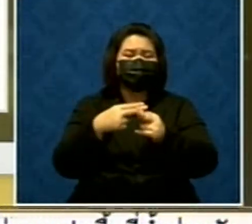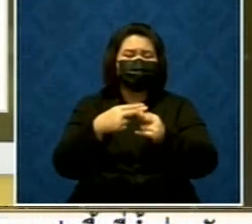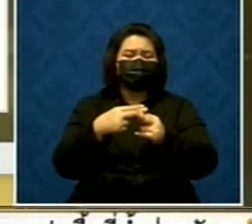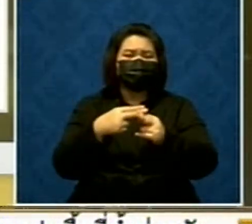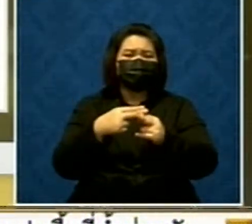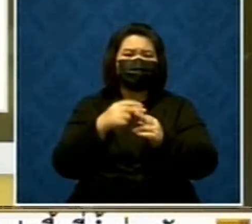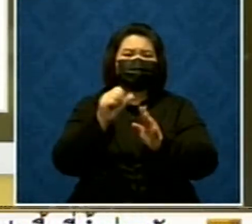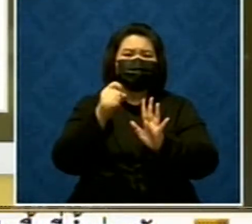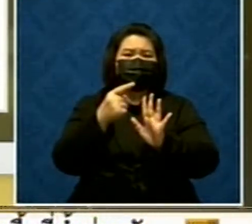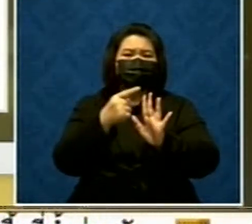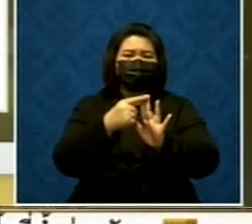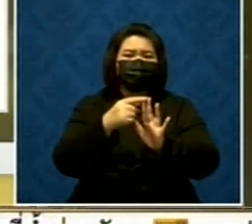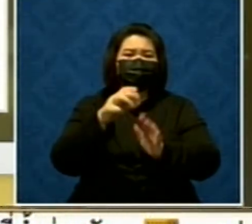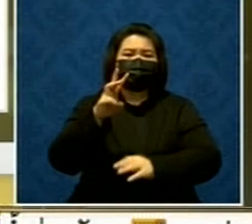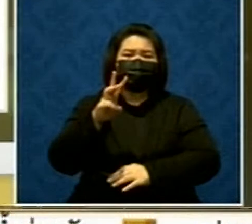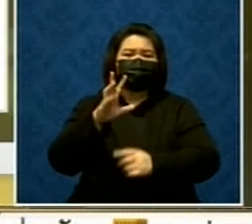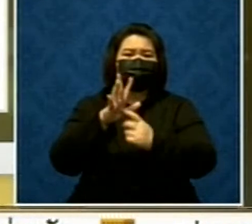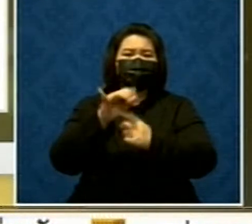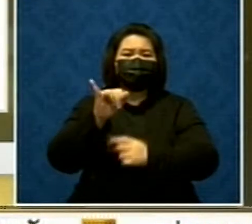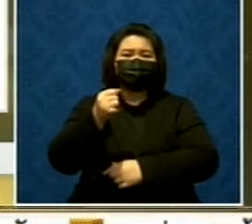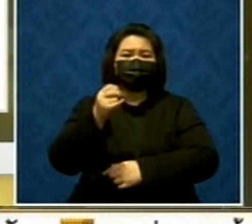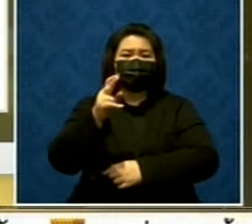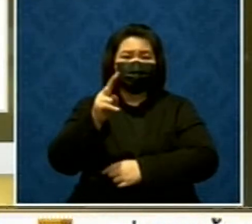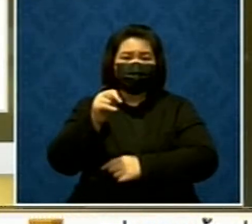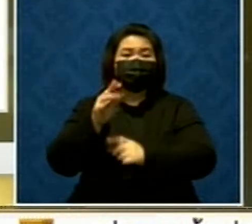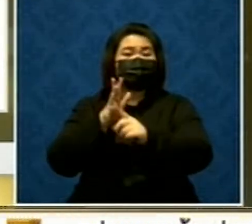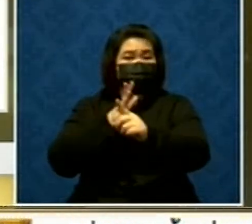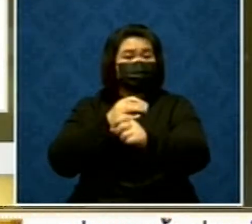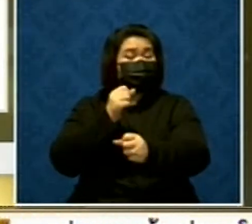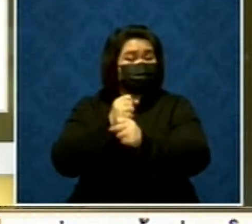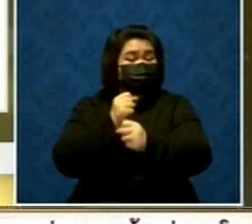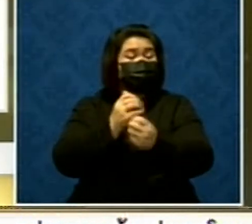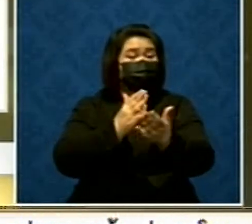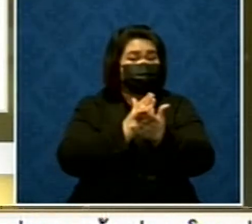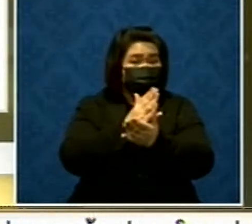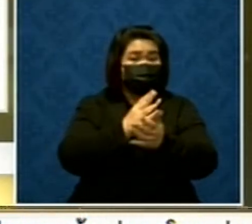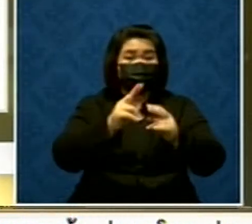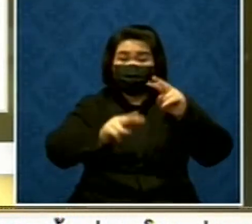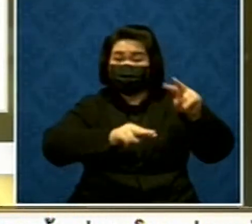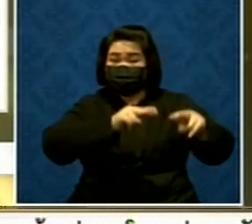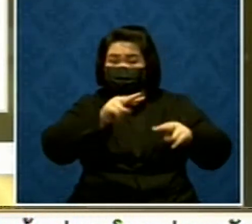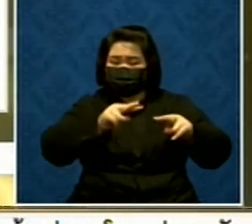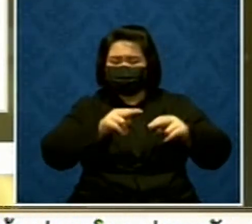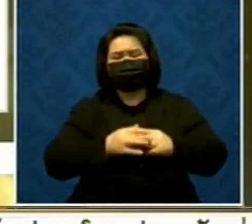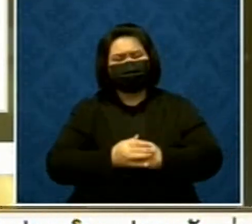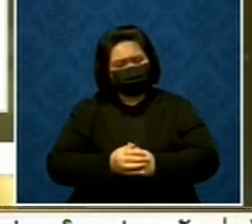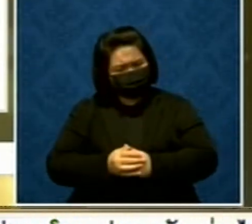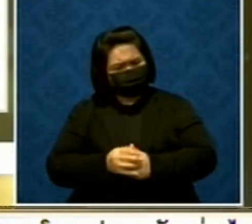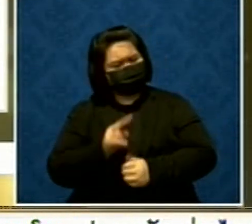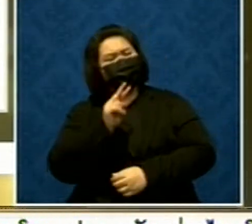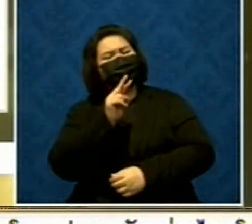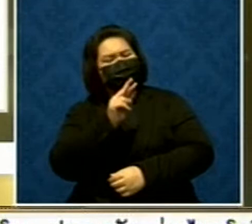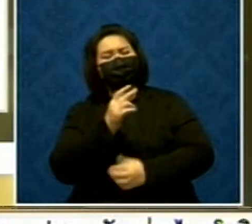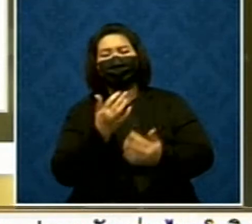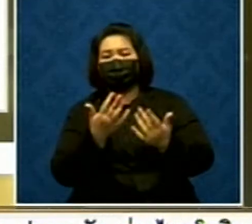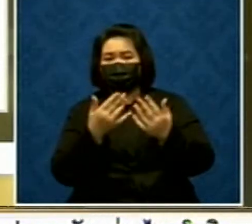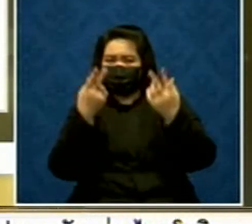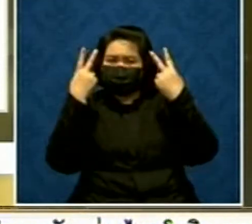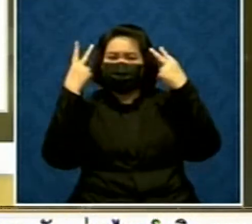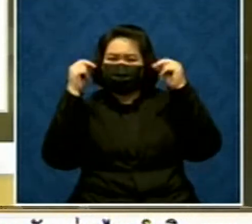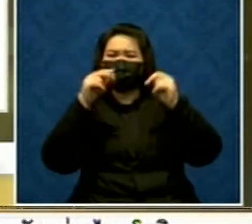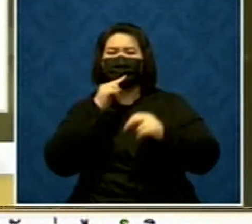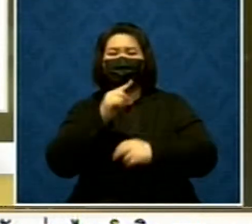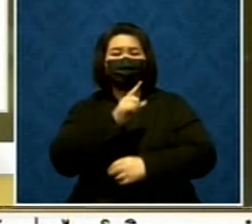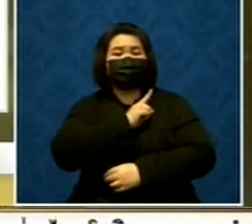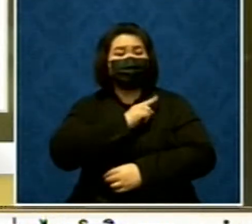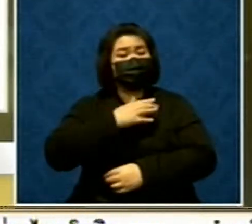เล่นๆอ่ะเป็นผู้กำกับดูแลในด้านบริหารหลายคนก็จะต้องมองว่าโอ้ยเดี๋ยวพลเอกประยุทธ์ก็ตอบว่าไม่ใช่หน้